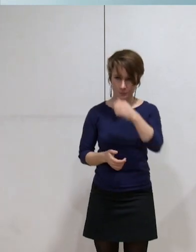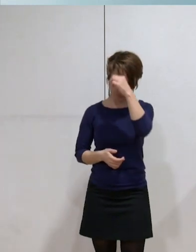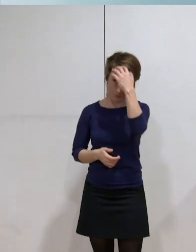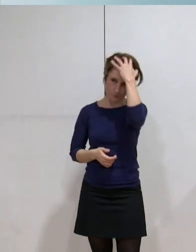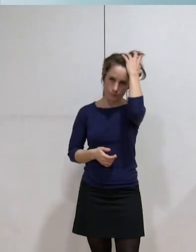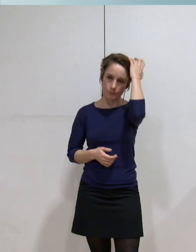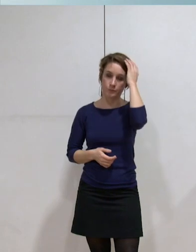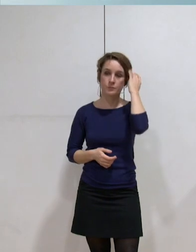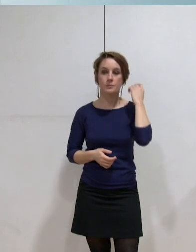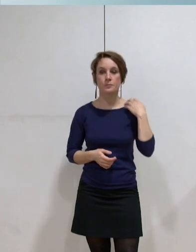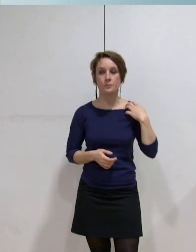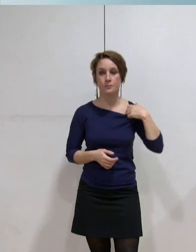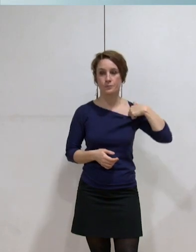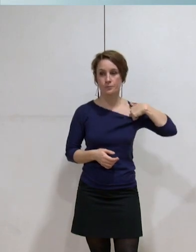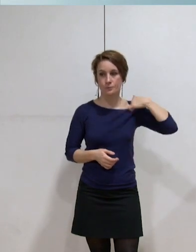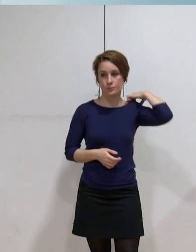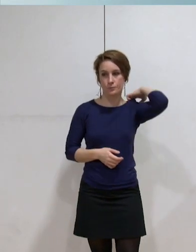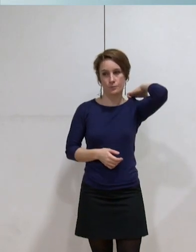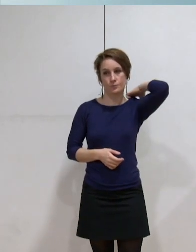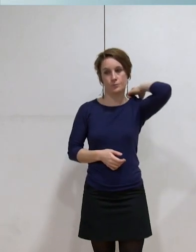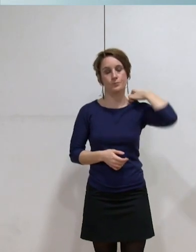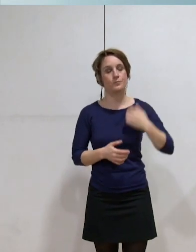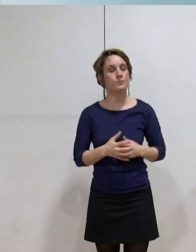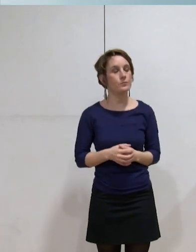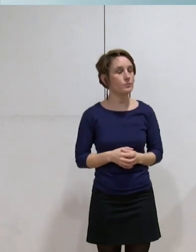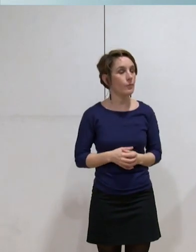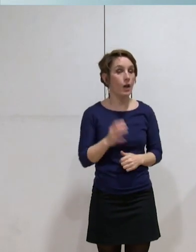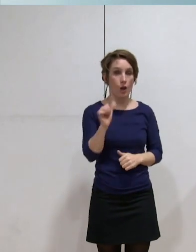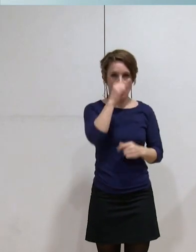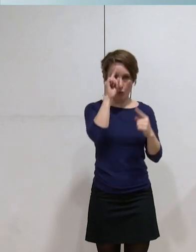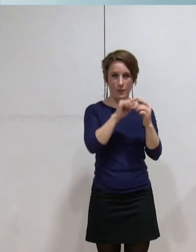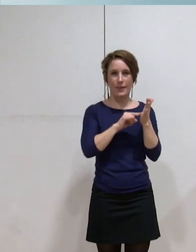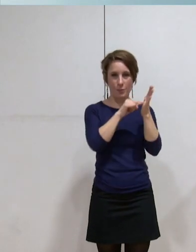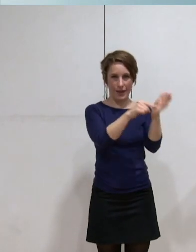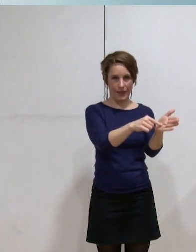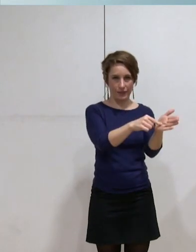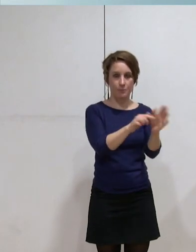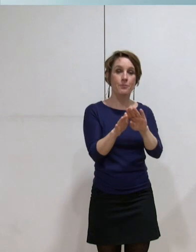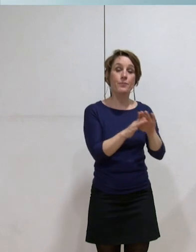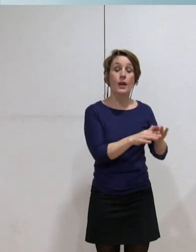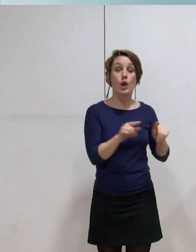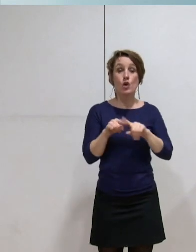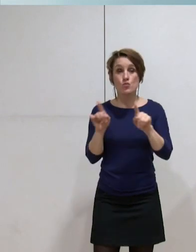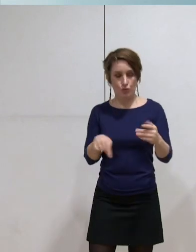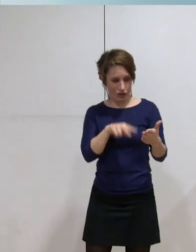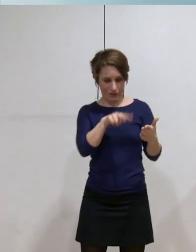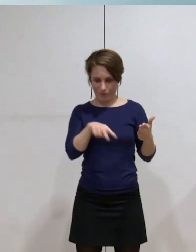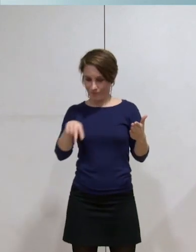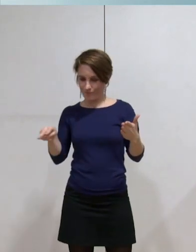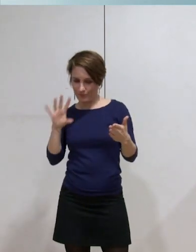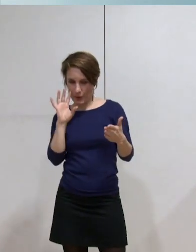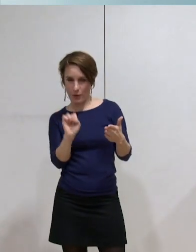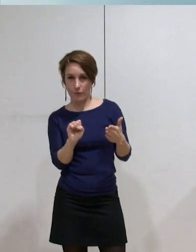dette prier critère donc la dette deuxè élément de votre budget bien ce sont les pertes de